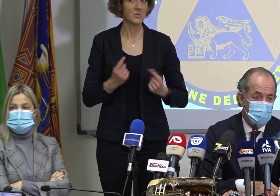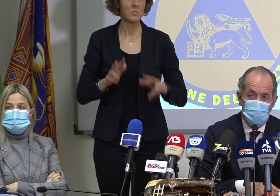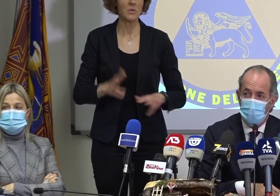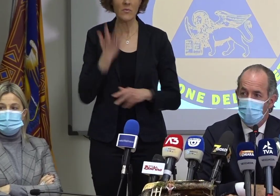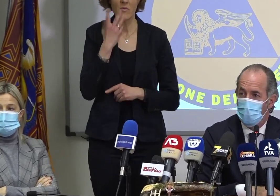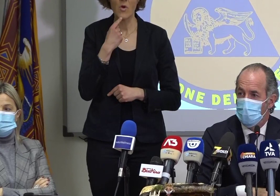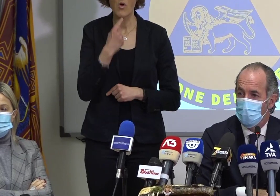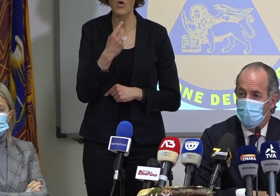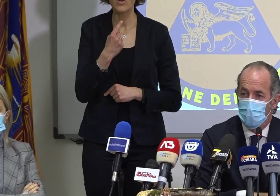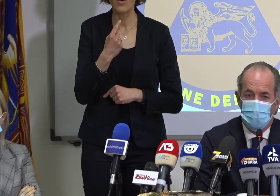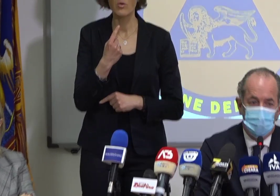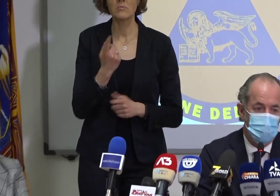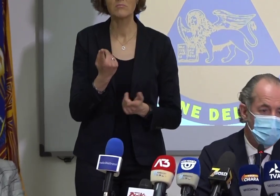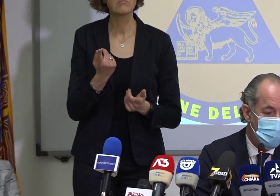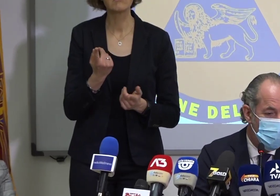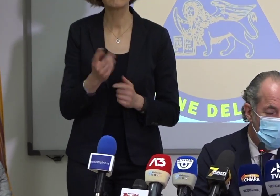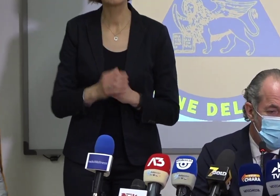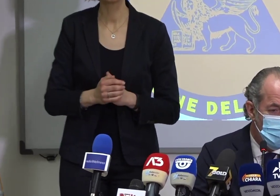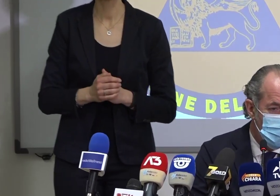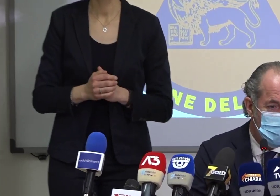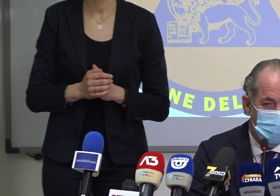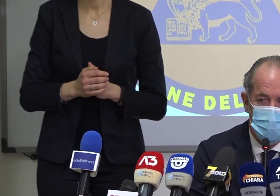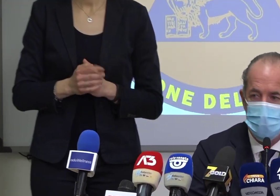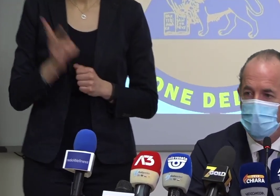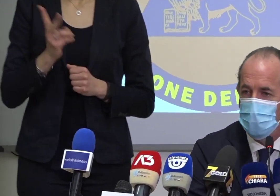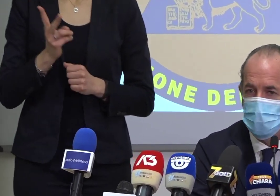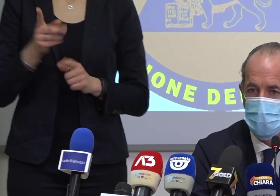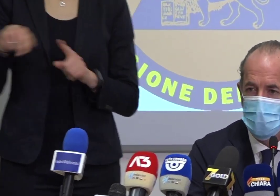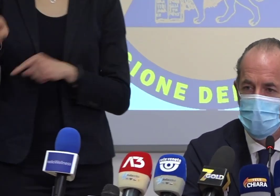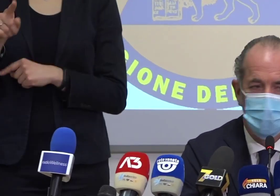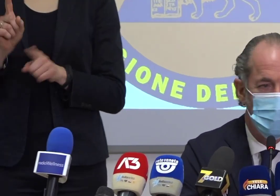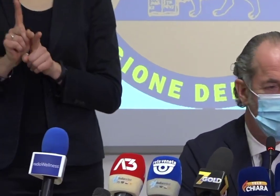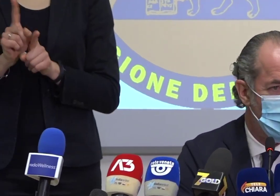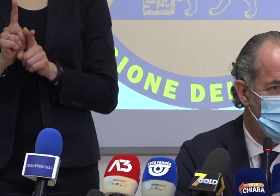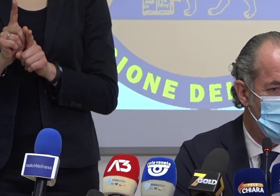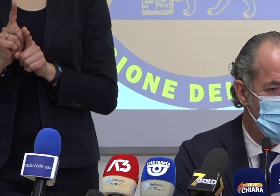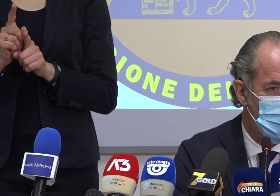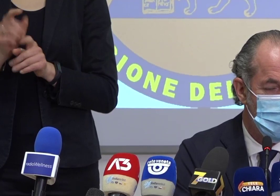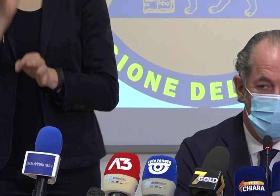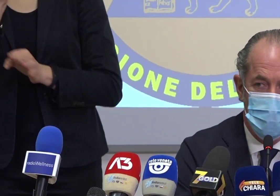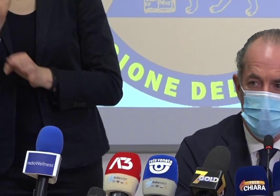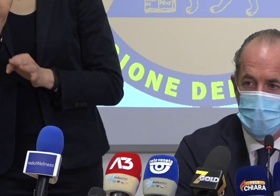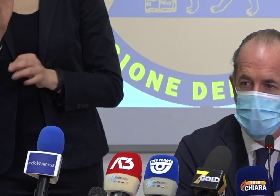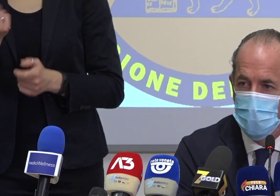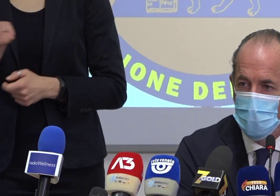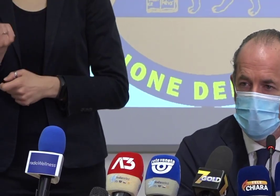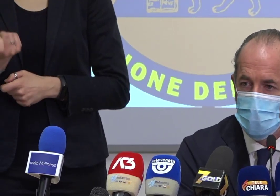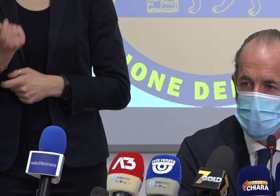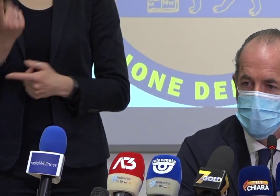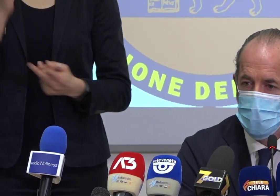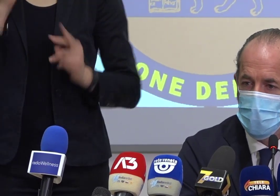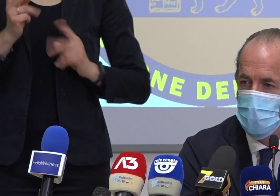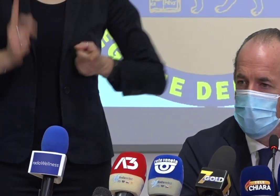a fine gennaio. In attesa della valutazione del Ministero per la fascia di appartenenza al